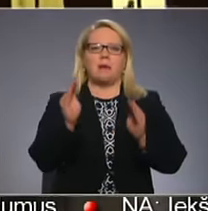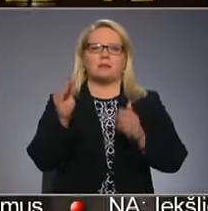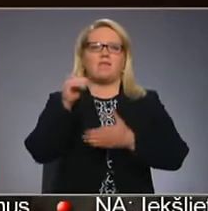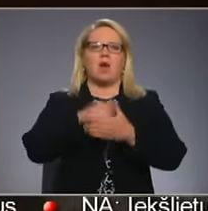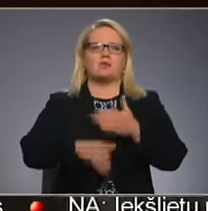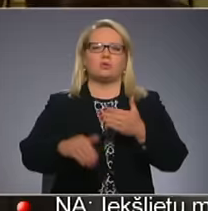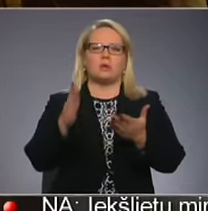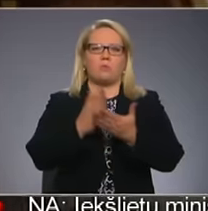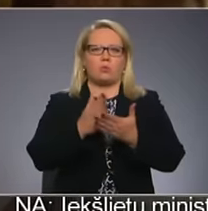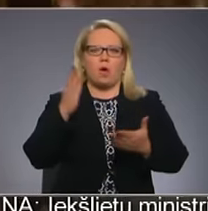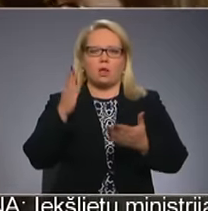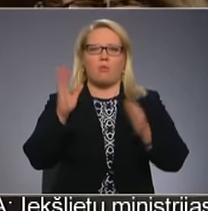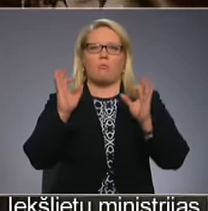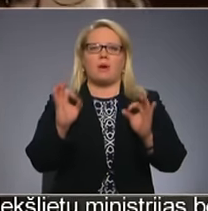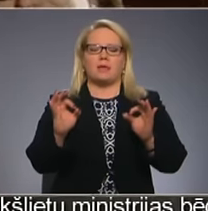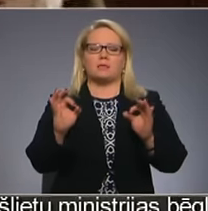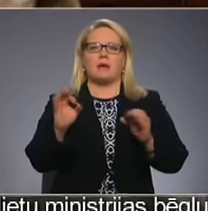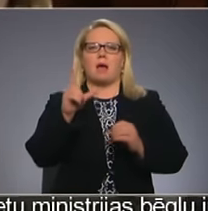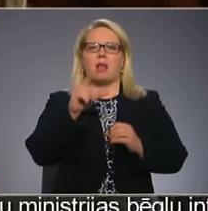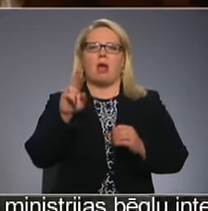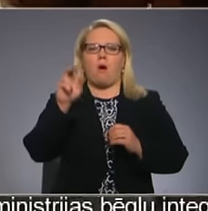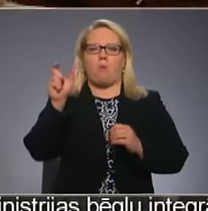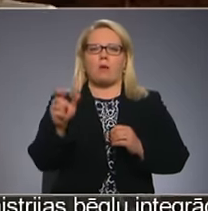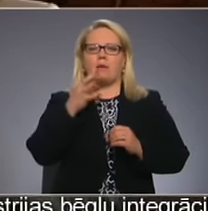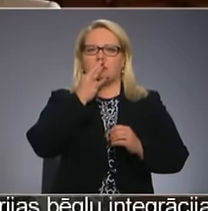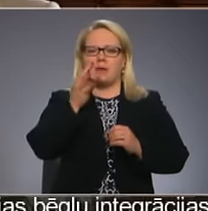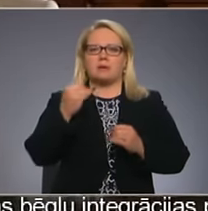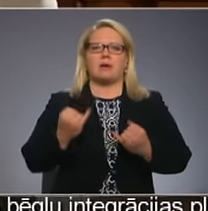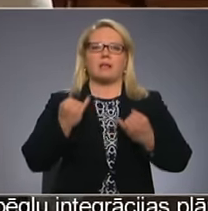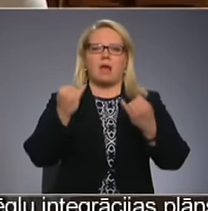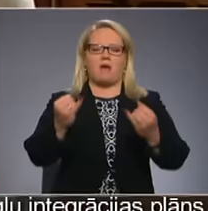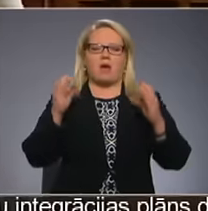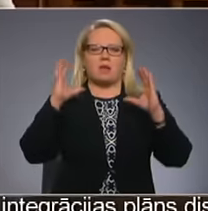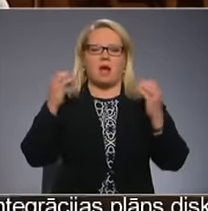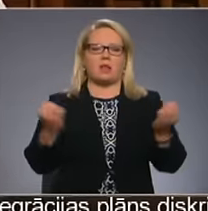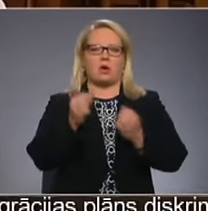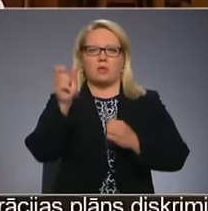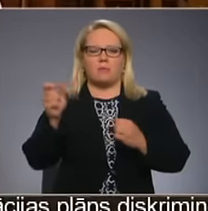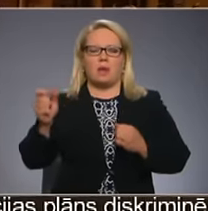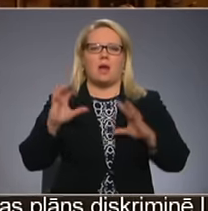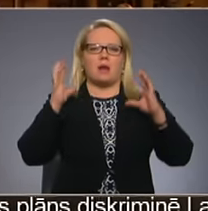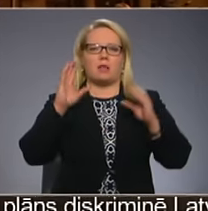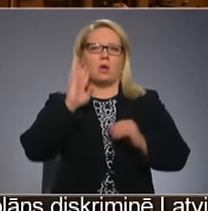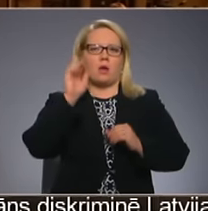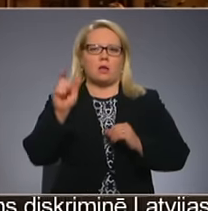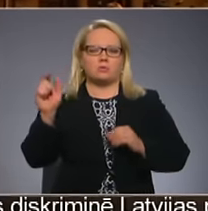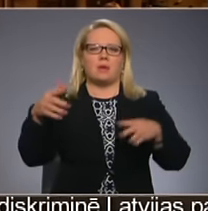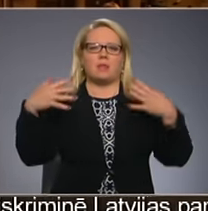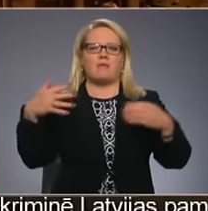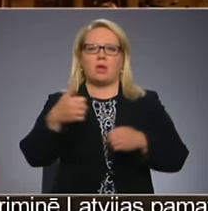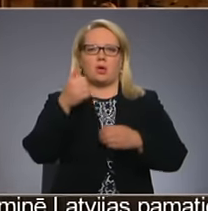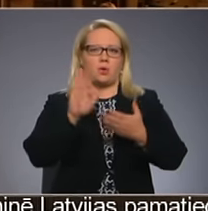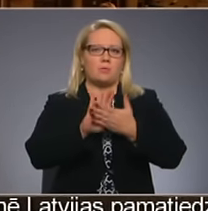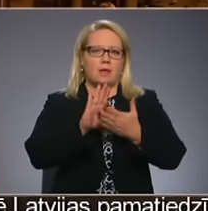vēsturiskajam notikumam. Un patiesībā, kā jau Laura teica, šī ir dāvana radio darbiniekiem, radio klausītājiem 90.